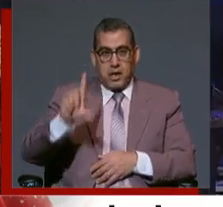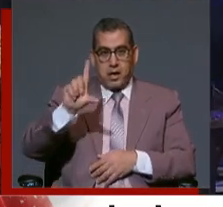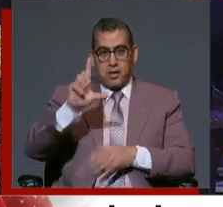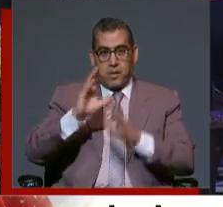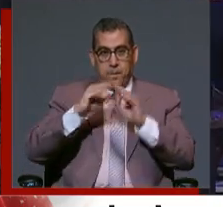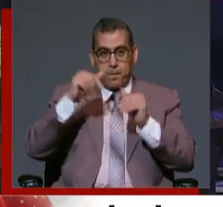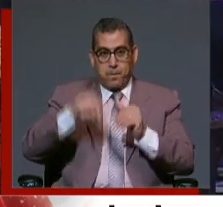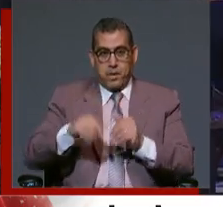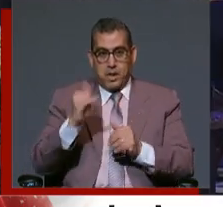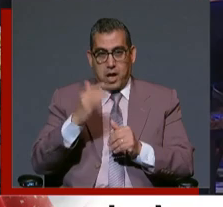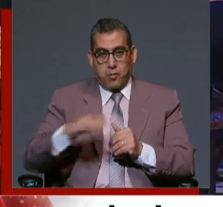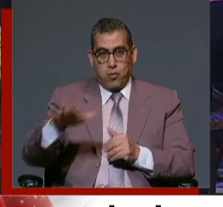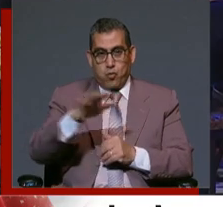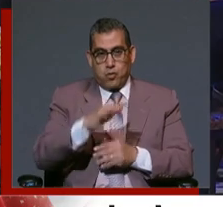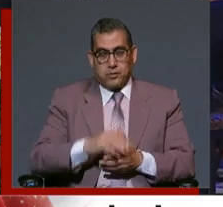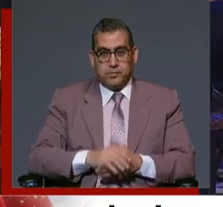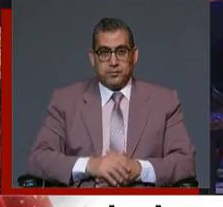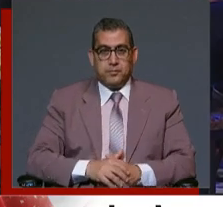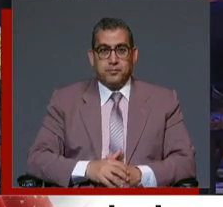مصر العربية.